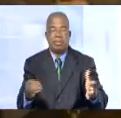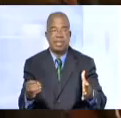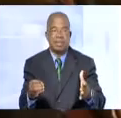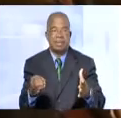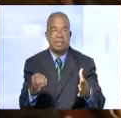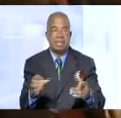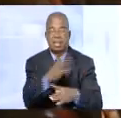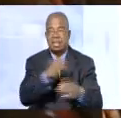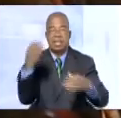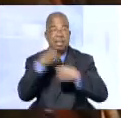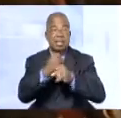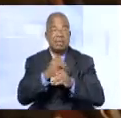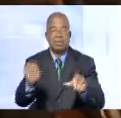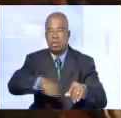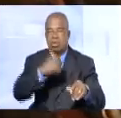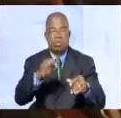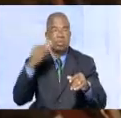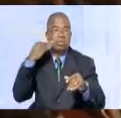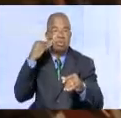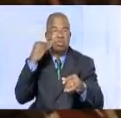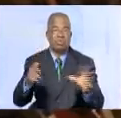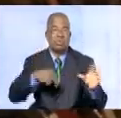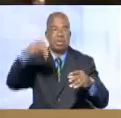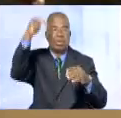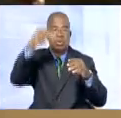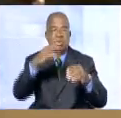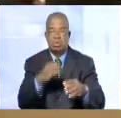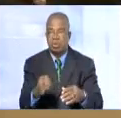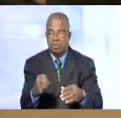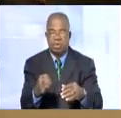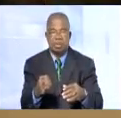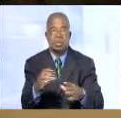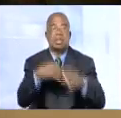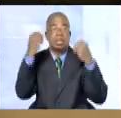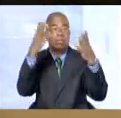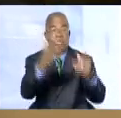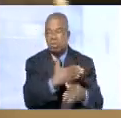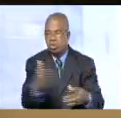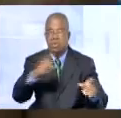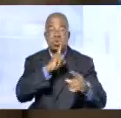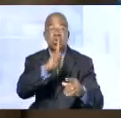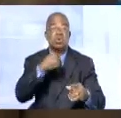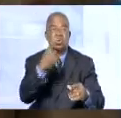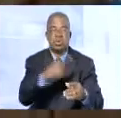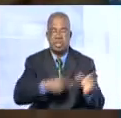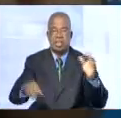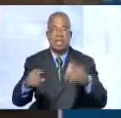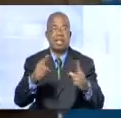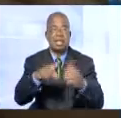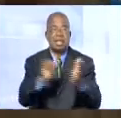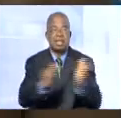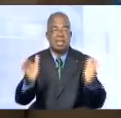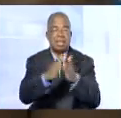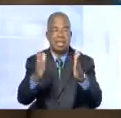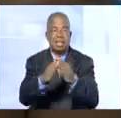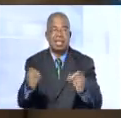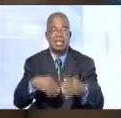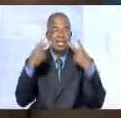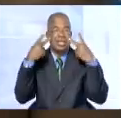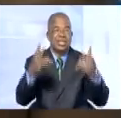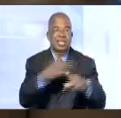de cajou, les nouvelles technologies où l'Inde est aujourd'hui numéro 1 et les infrastructures où de belles avancées sont notées en Inde. Vous avez pu voir un peu